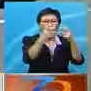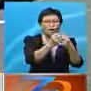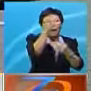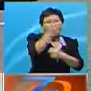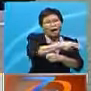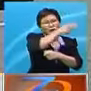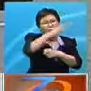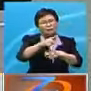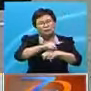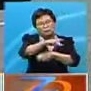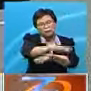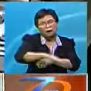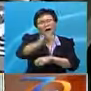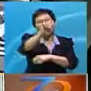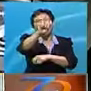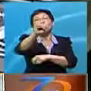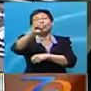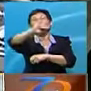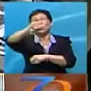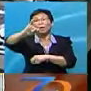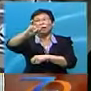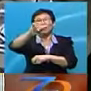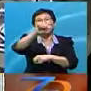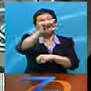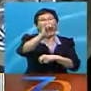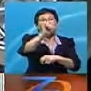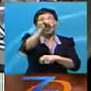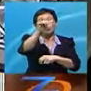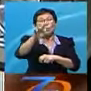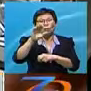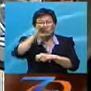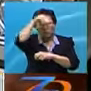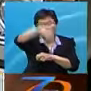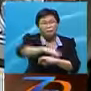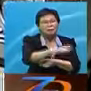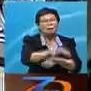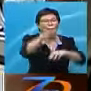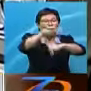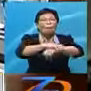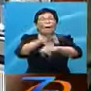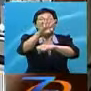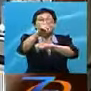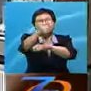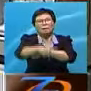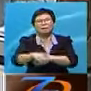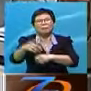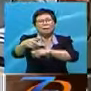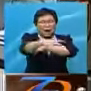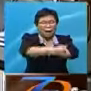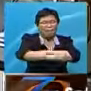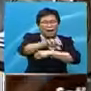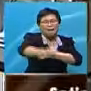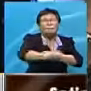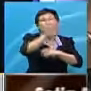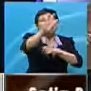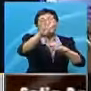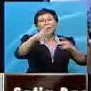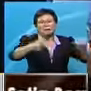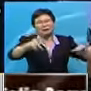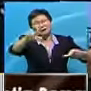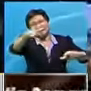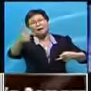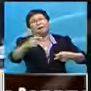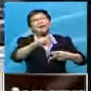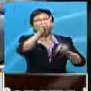di sekitar Alur Gajah dan memberkas 4 lagi suspek selain menemui 9 lagi kenderaan termasuk sebuah pacuan 4 roda